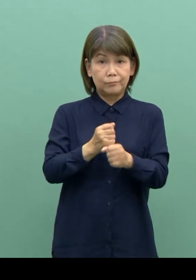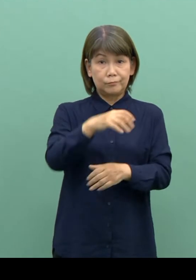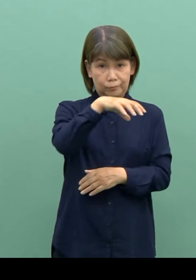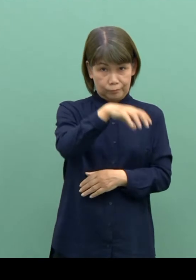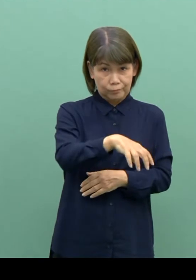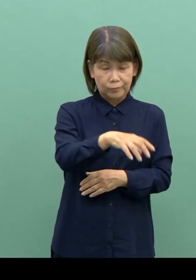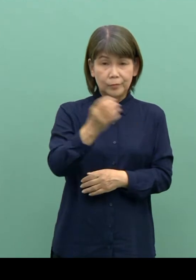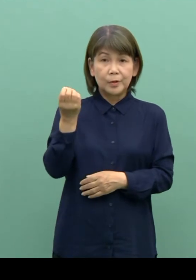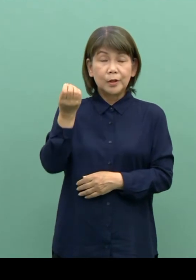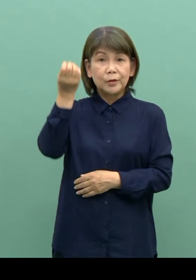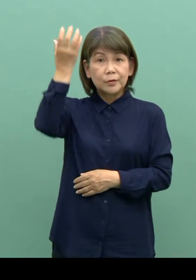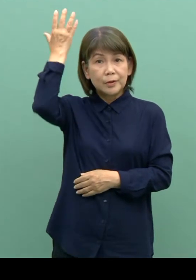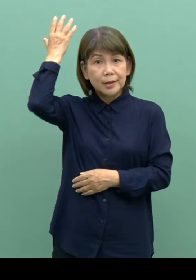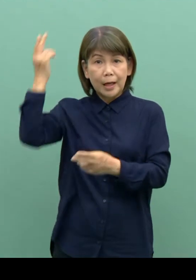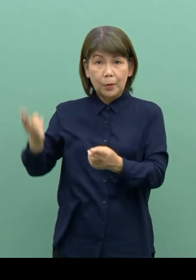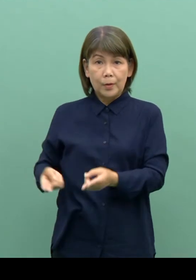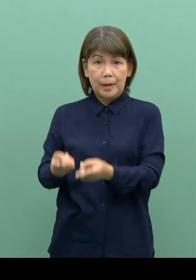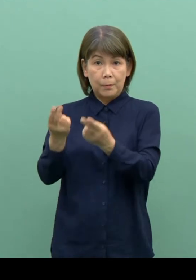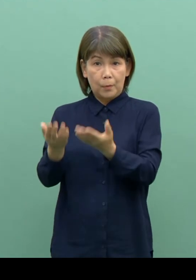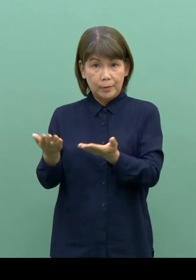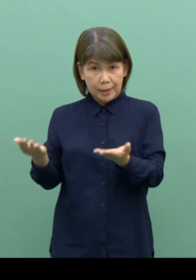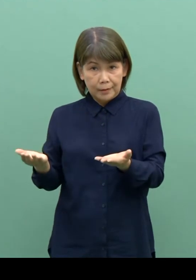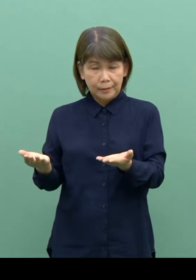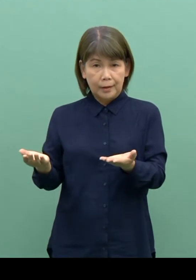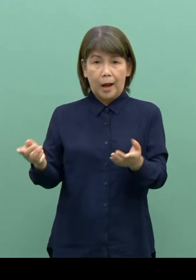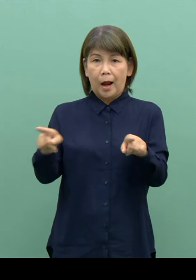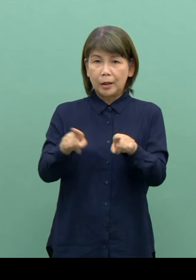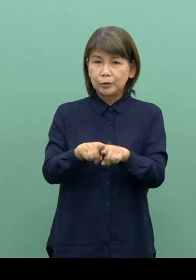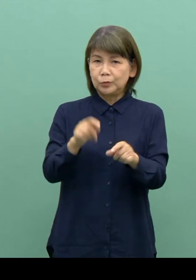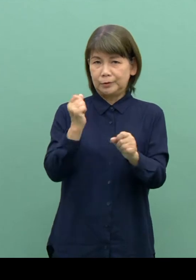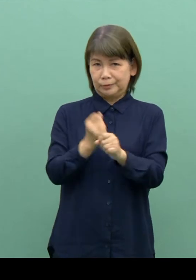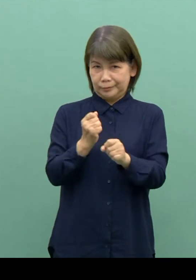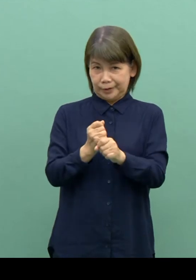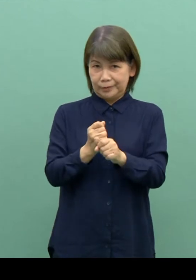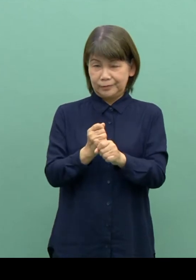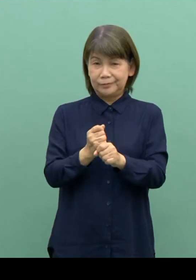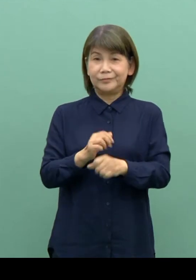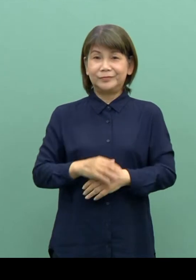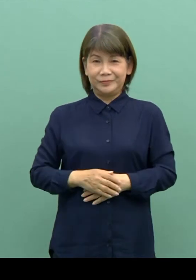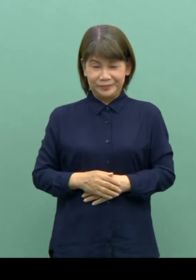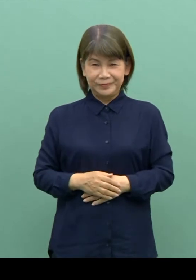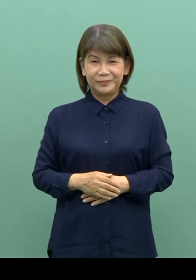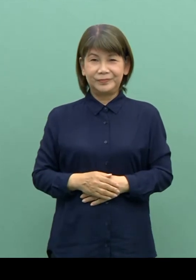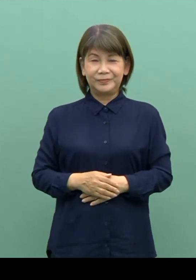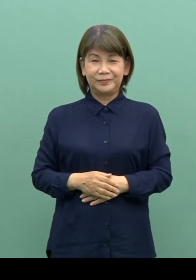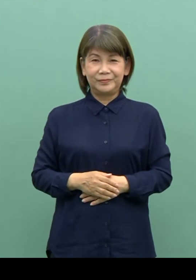牛肉専門店が共同で開発した商品なんですよ。 わー、素敵です。